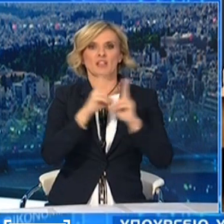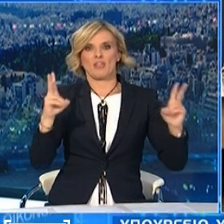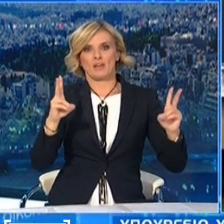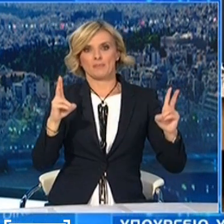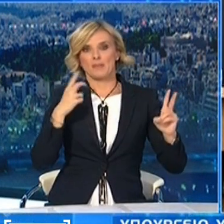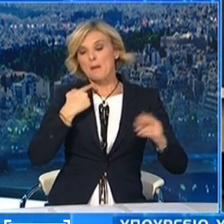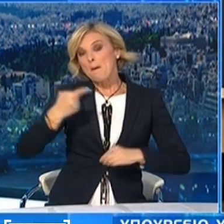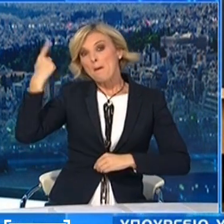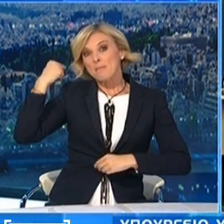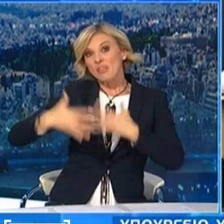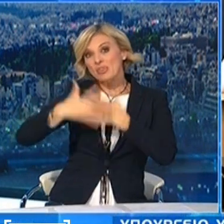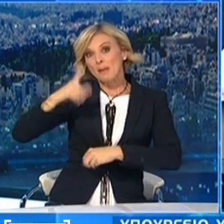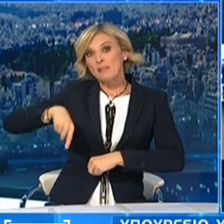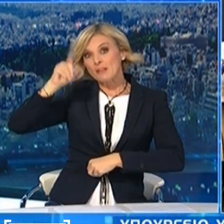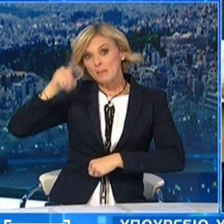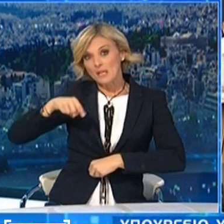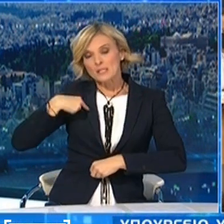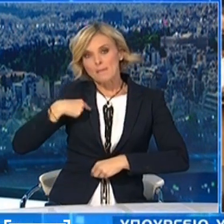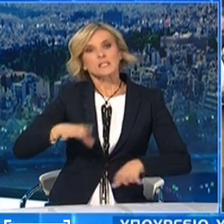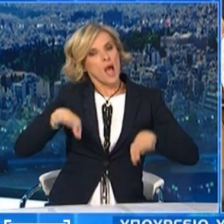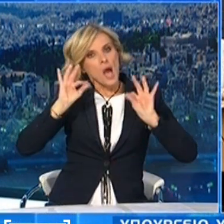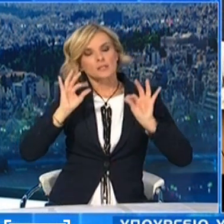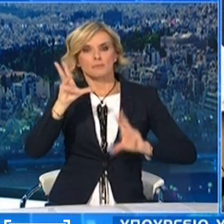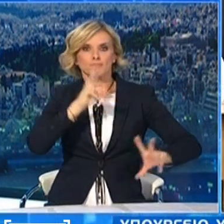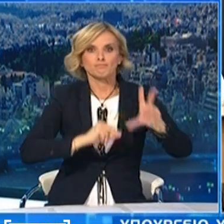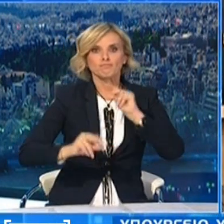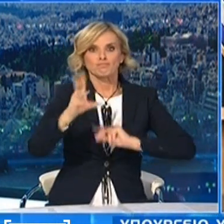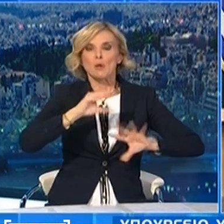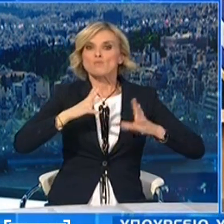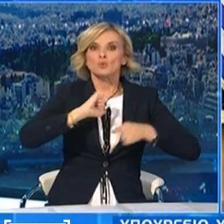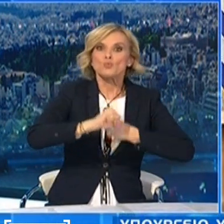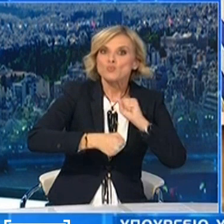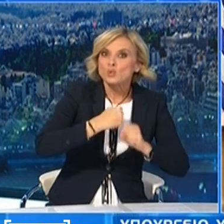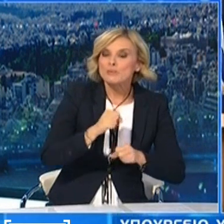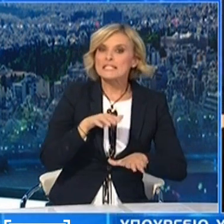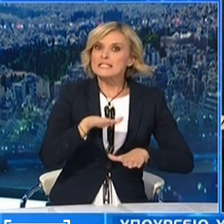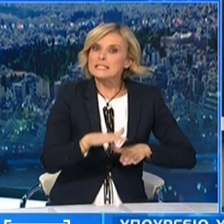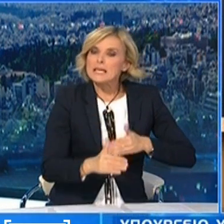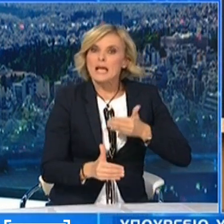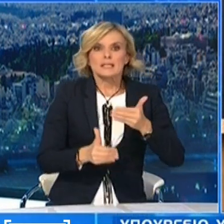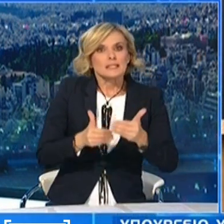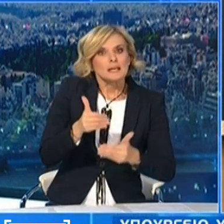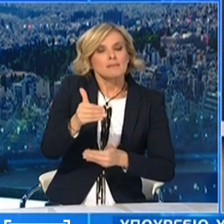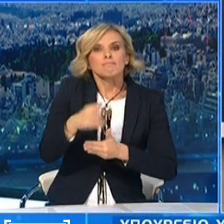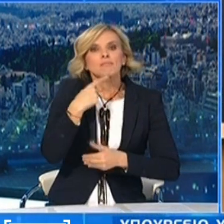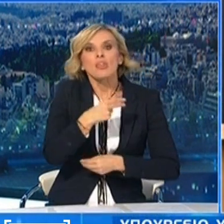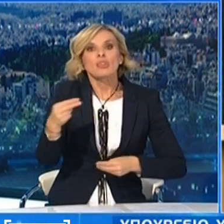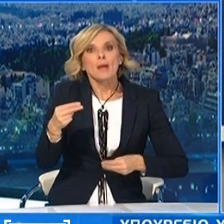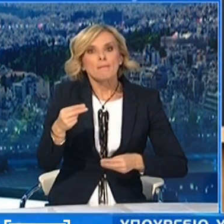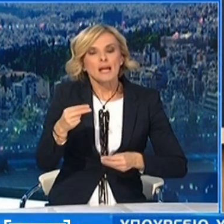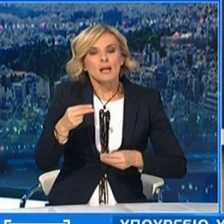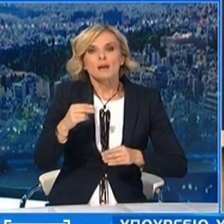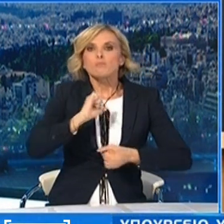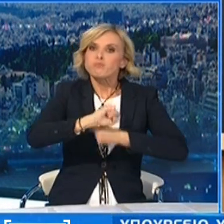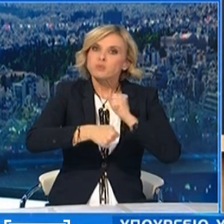διαβούλευση, διότι η βούληση της κυβέρνησης ήταν σιγά σιγά να φέρουμε προς συζήτηση το ζήτημα της